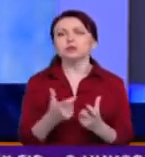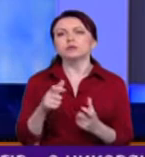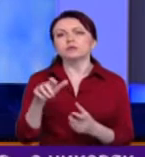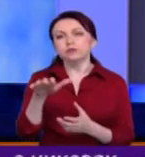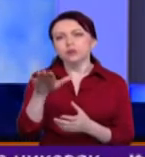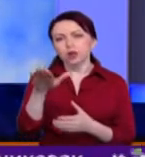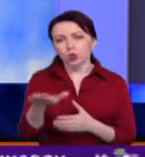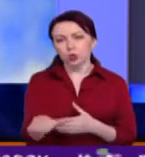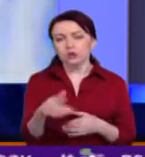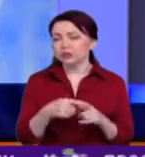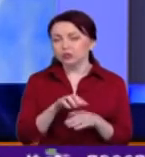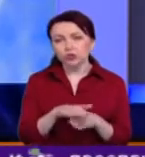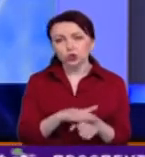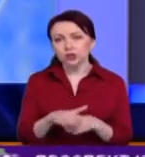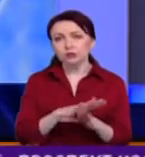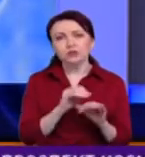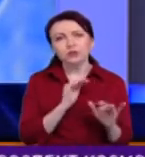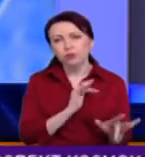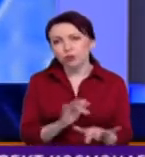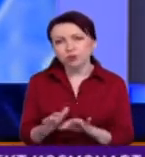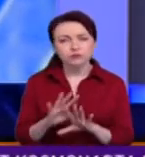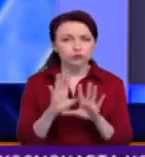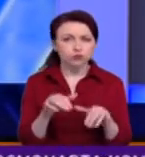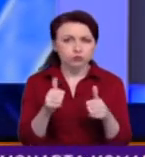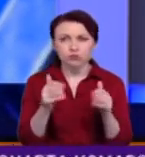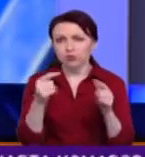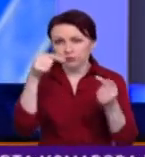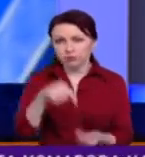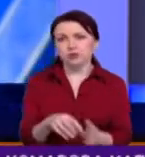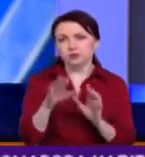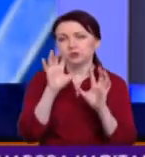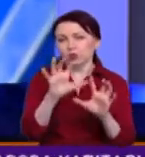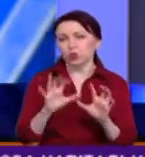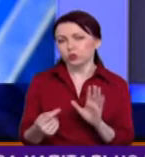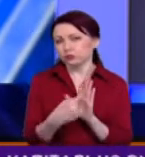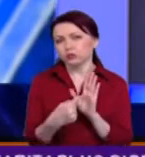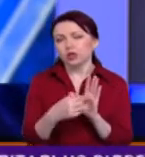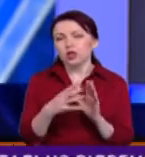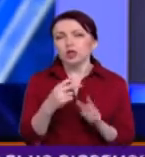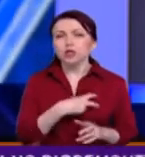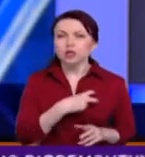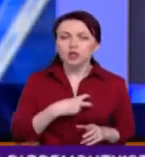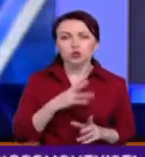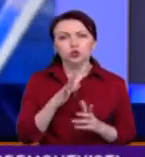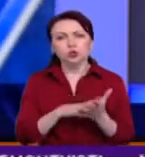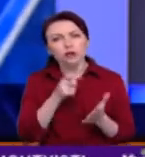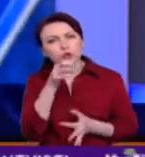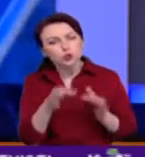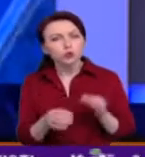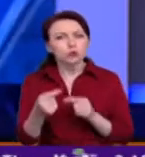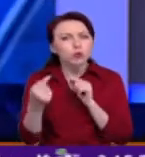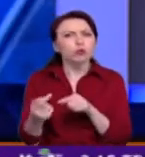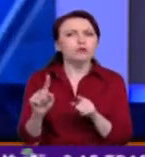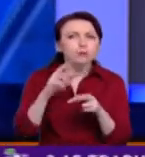дотримана, і цей процес пройде відповідно до Конституції, до закону. І ризиків, що хтось буде потім оскаржувати, ну, я сильно сумніваюся,